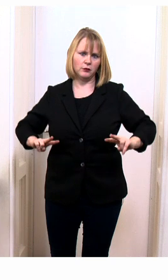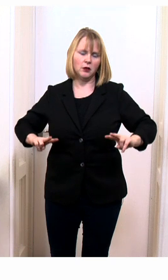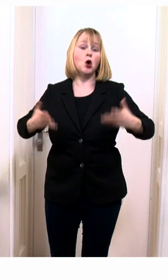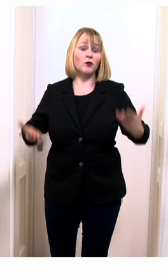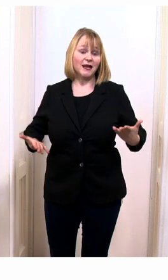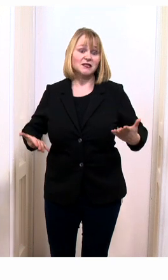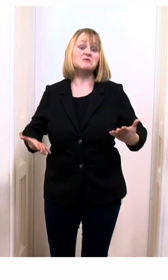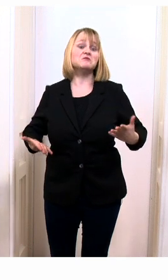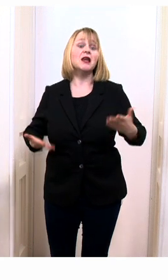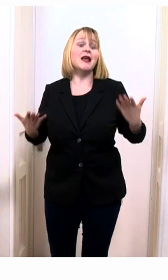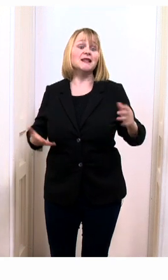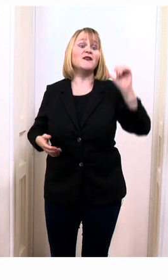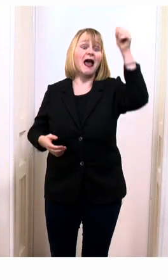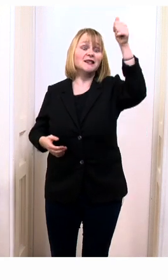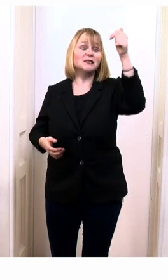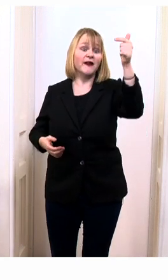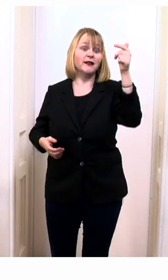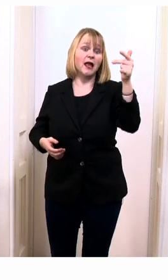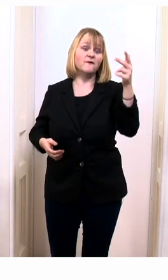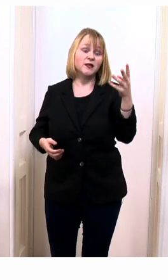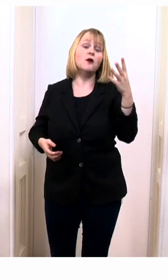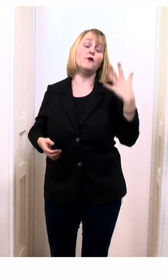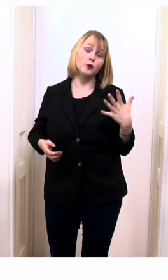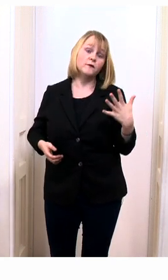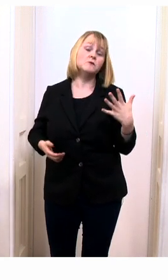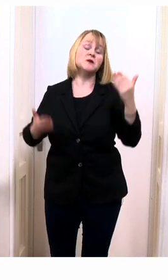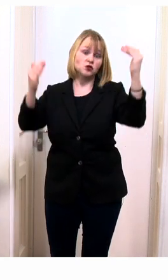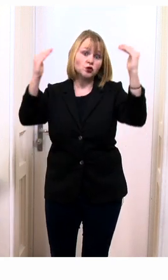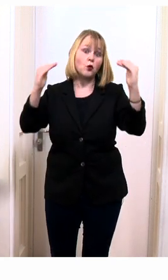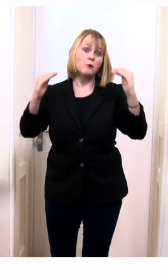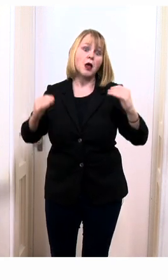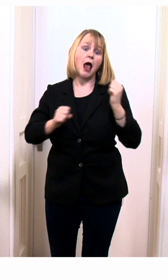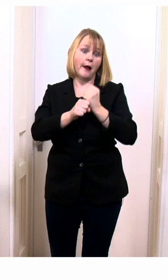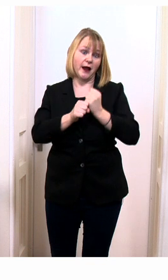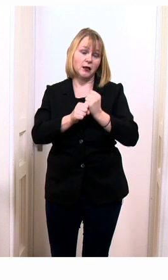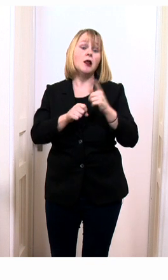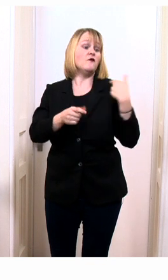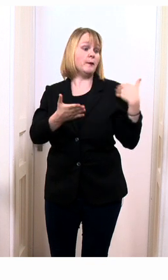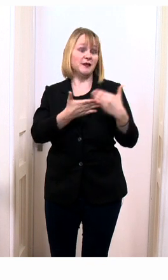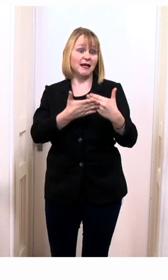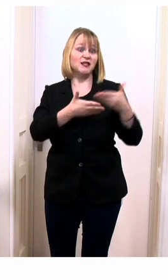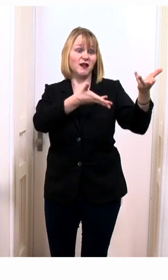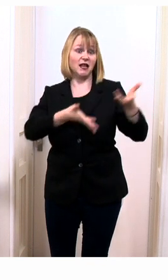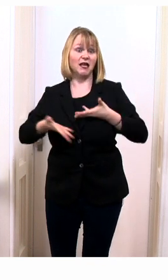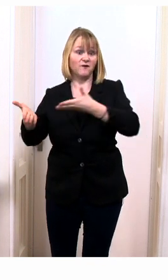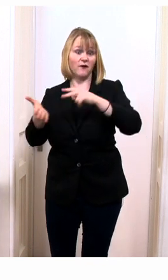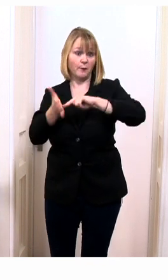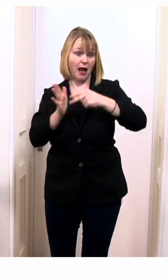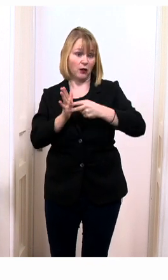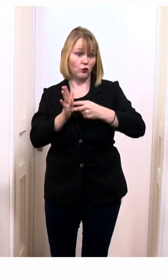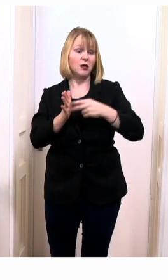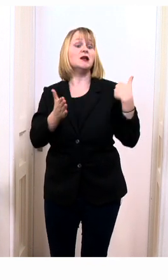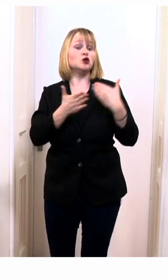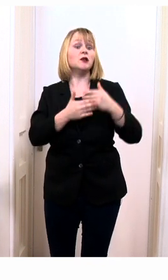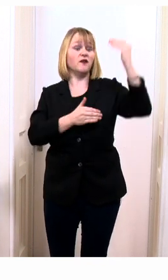Planung die Punkte 1 bis 5 abarbeiten können. Die derzeitige Lieferplanung sieht vor, dass wir bis zur